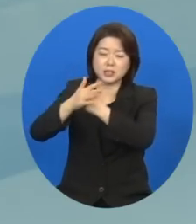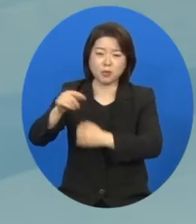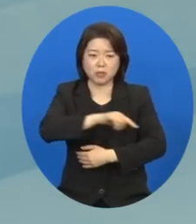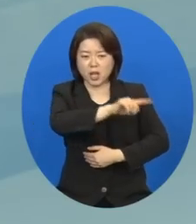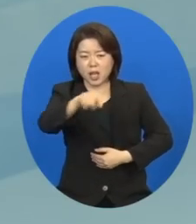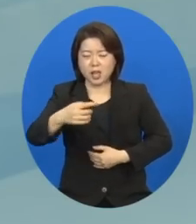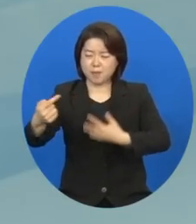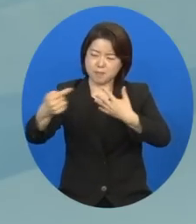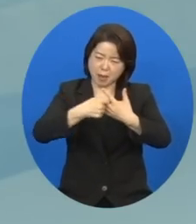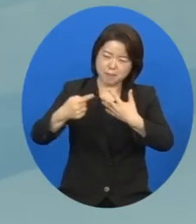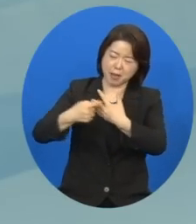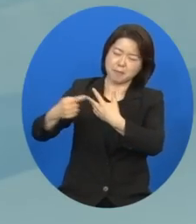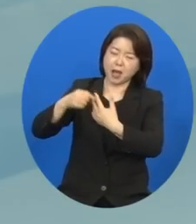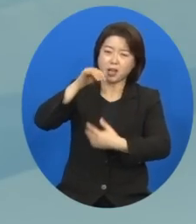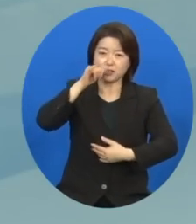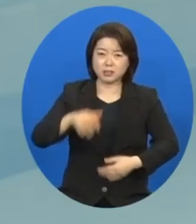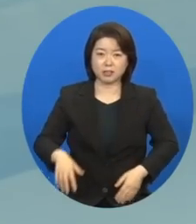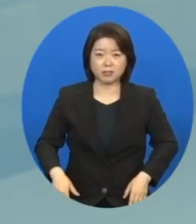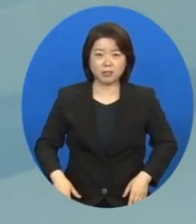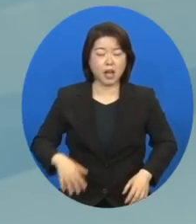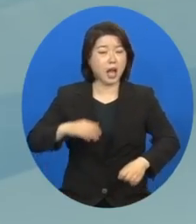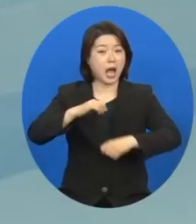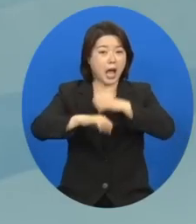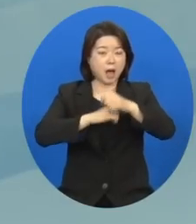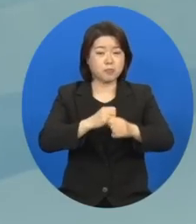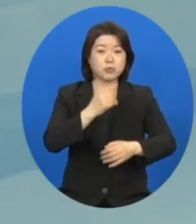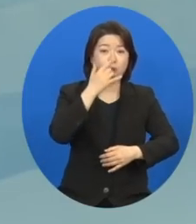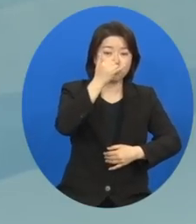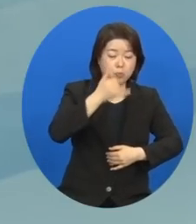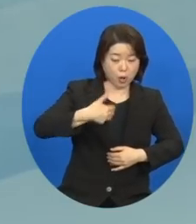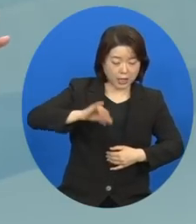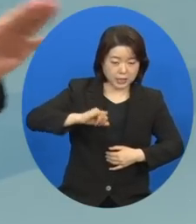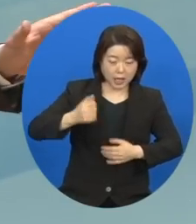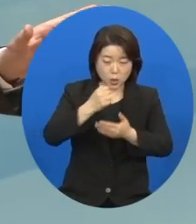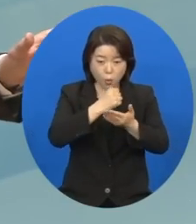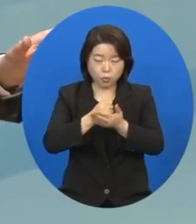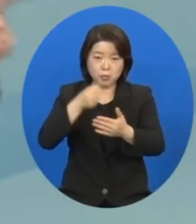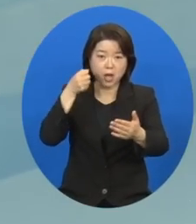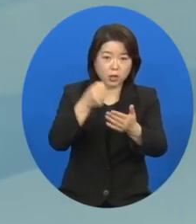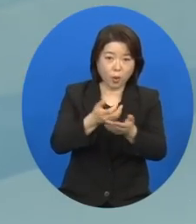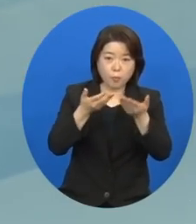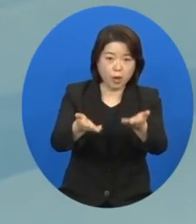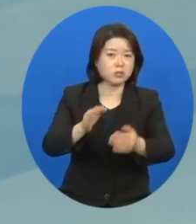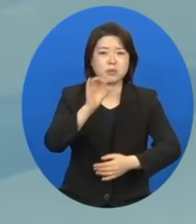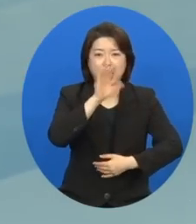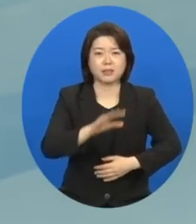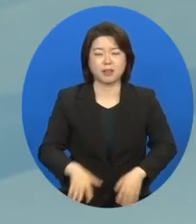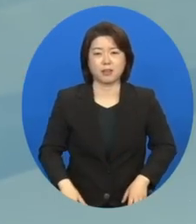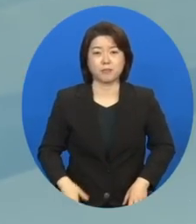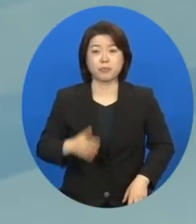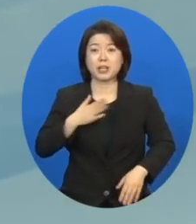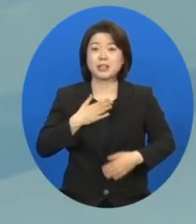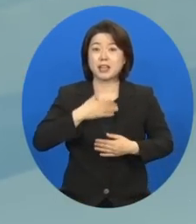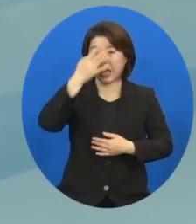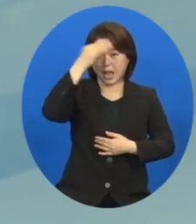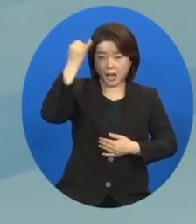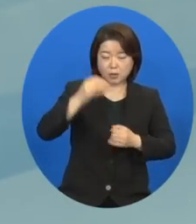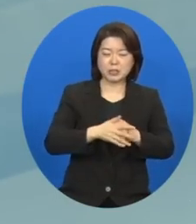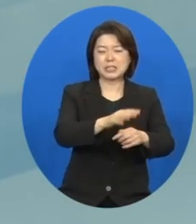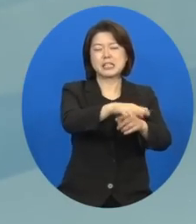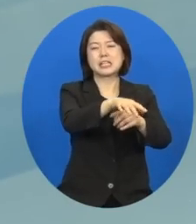그래요. 그래서 우리가 함부로 부모가 자녀의 운명을 결정지으려 해서는 안 됩니다. 사실 우리 친할머니께서는 그저 그